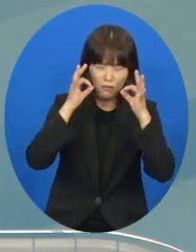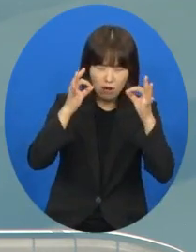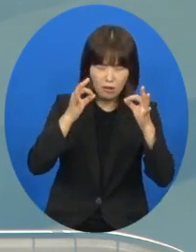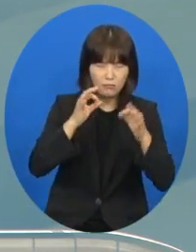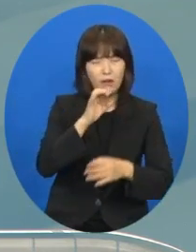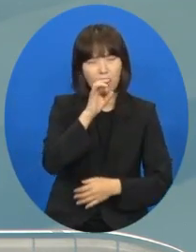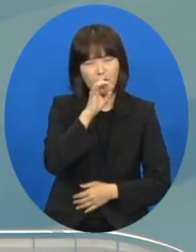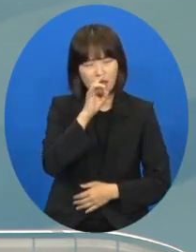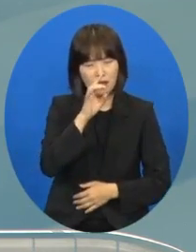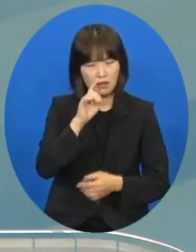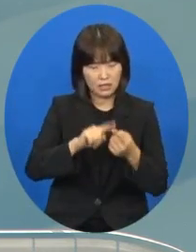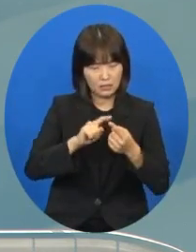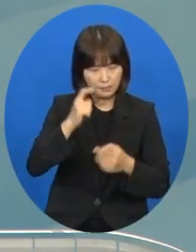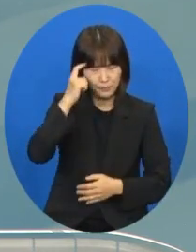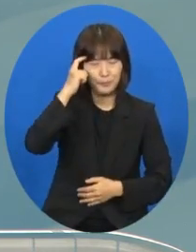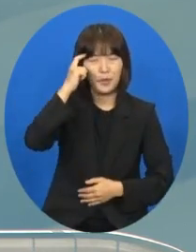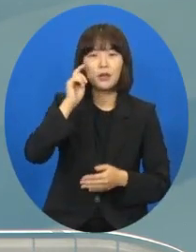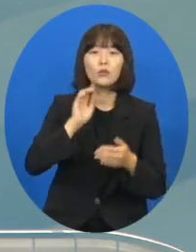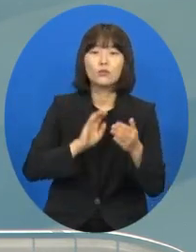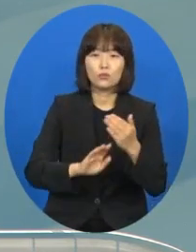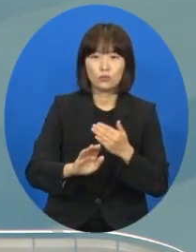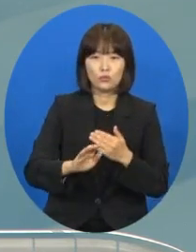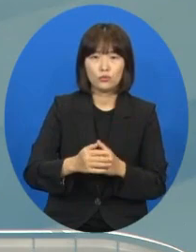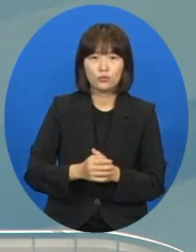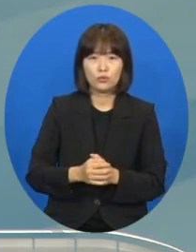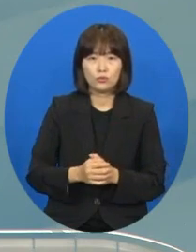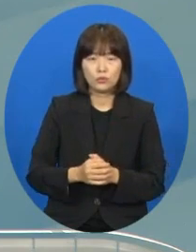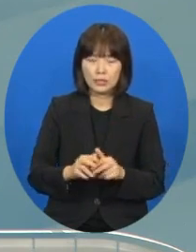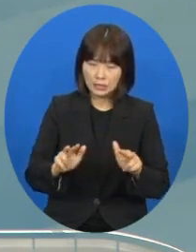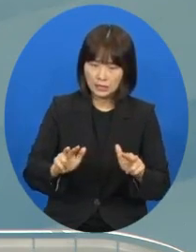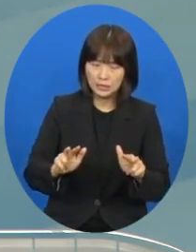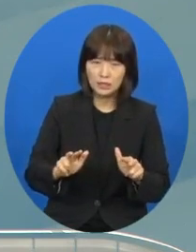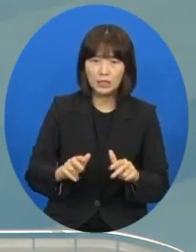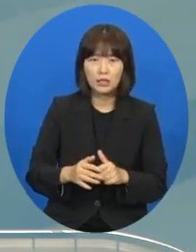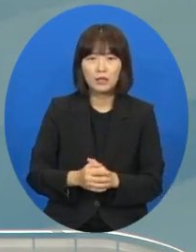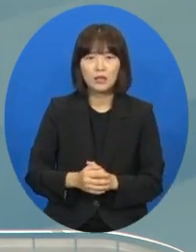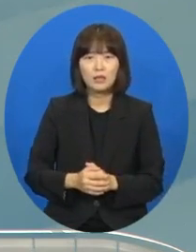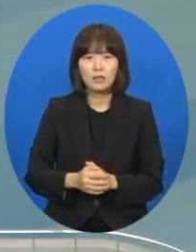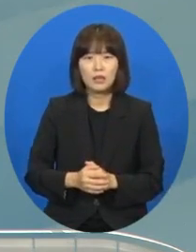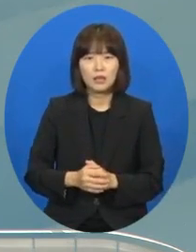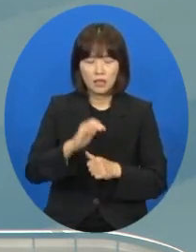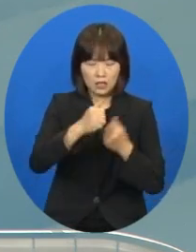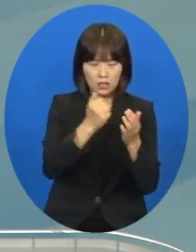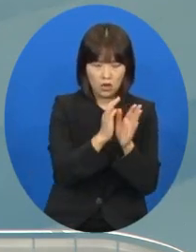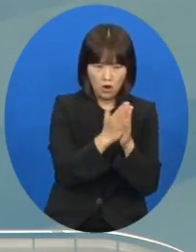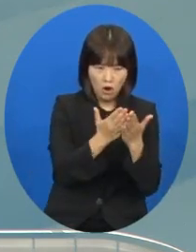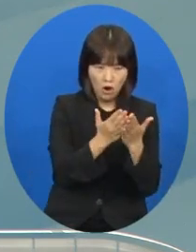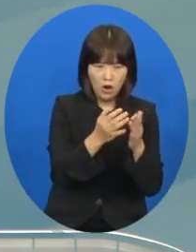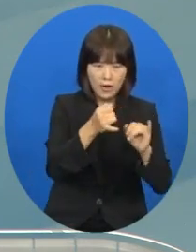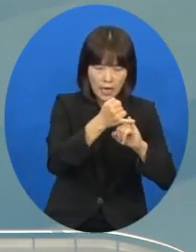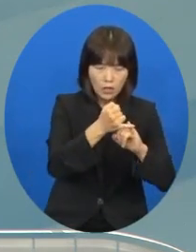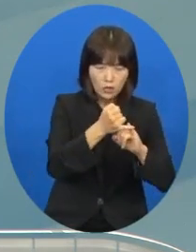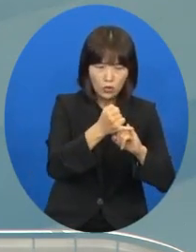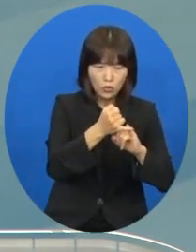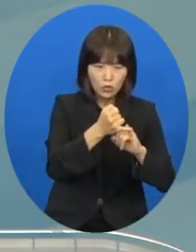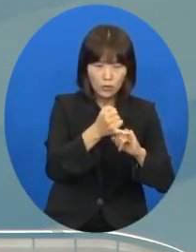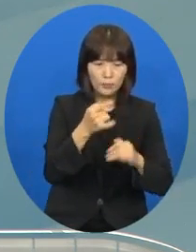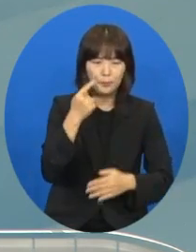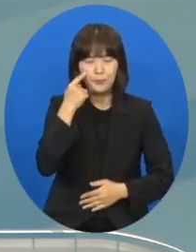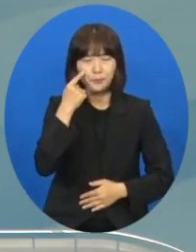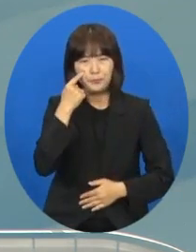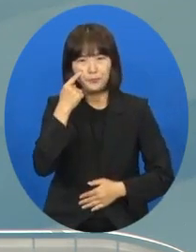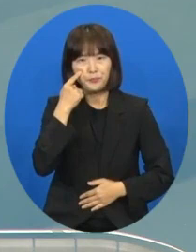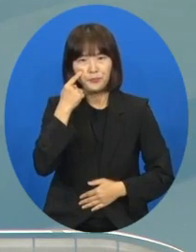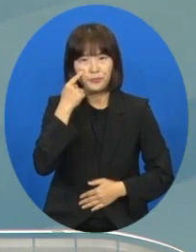된다고 깨닫고 난 다음에 이제는 비로소 성경의 약속이 눈에 보이는 거예요.